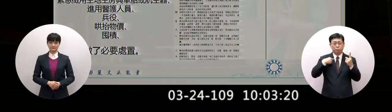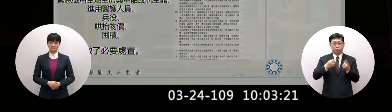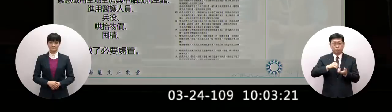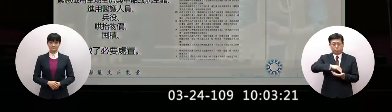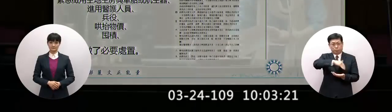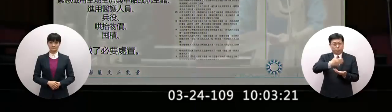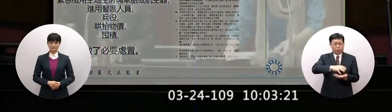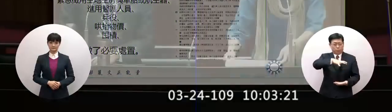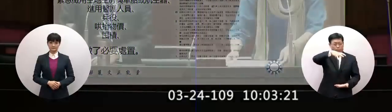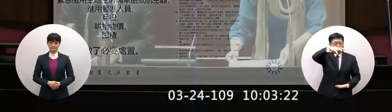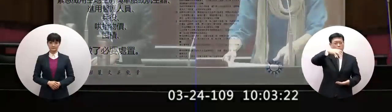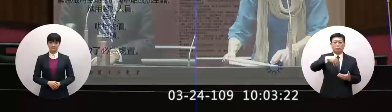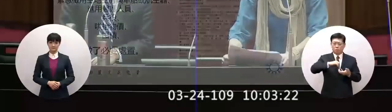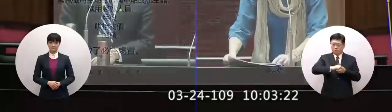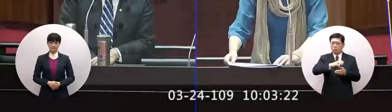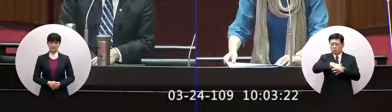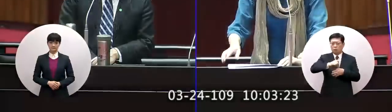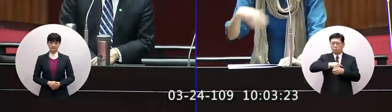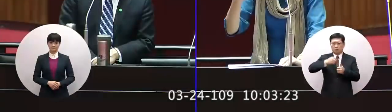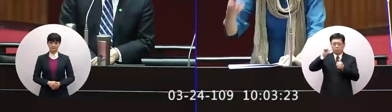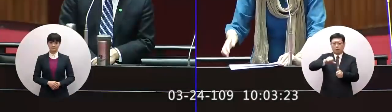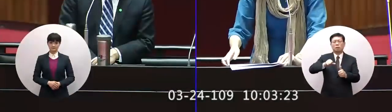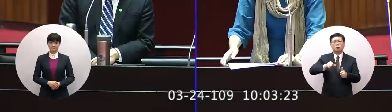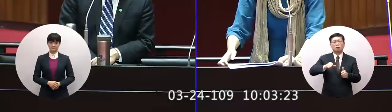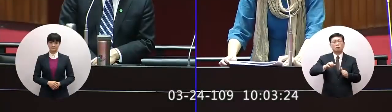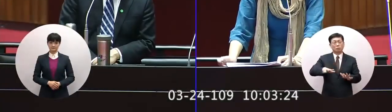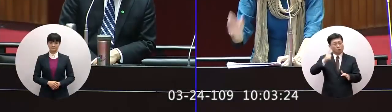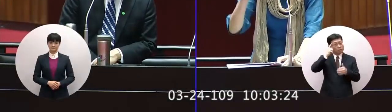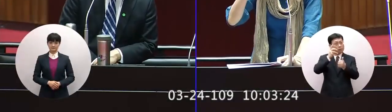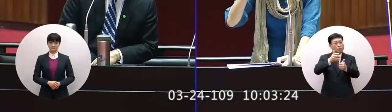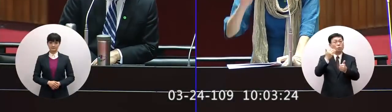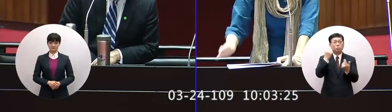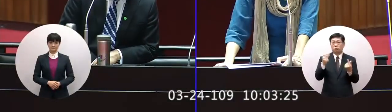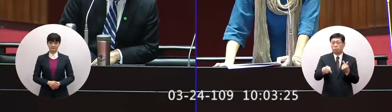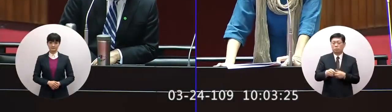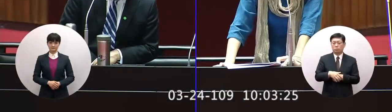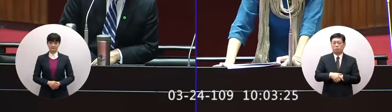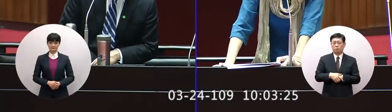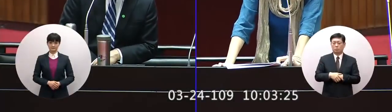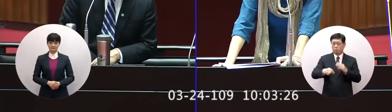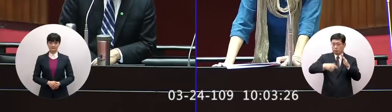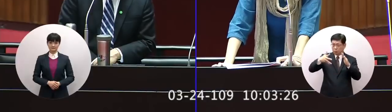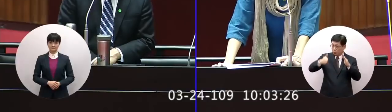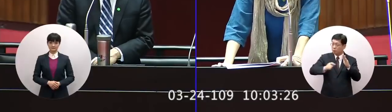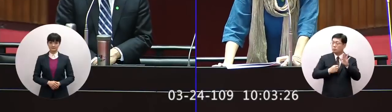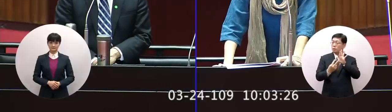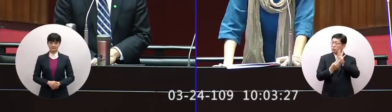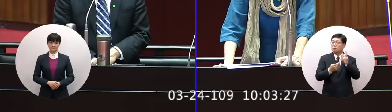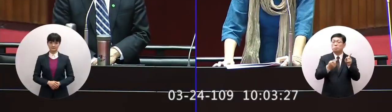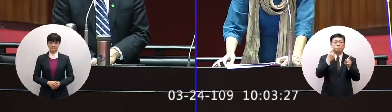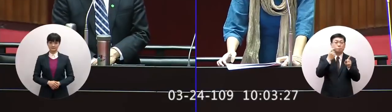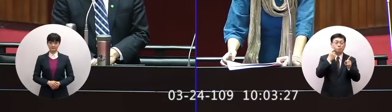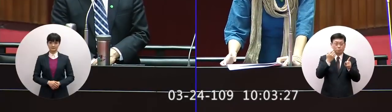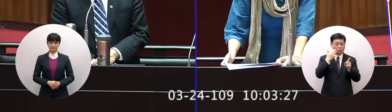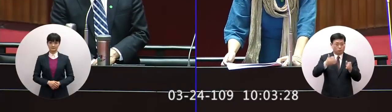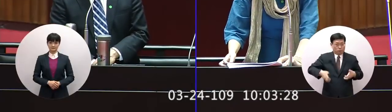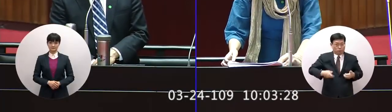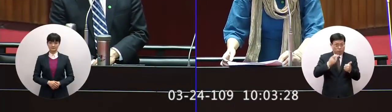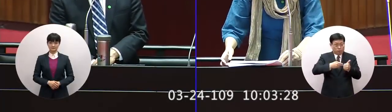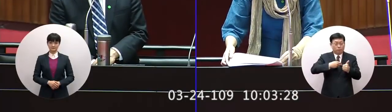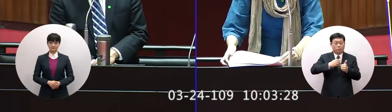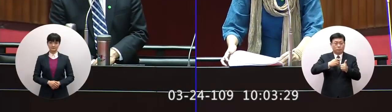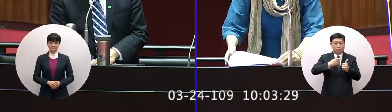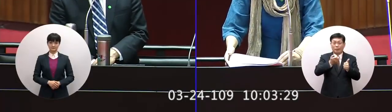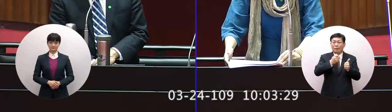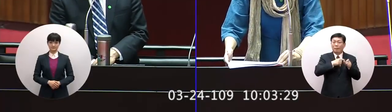积物资都有做。那我想要请教一下，如果是这样子，院长所假设的发布紧急命令的